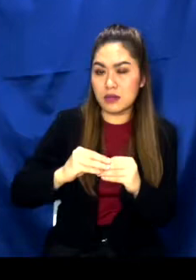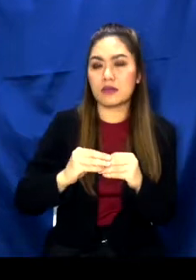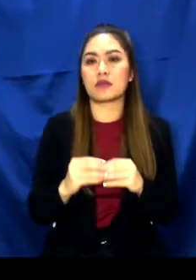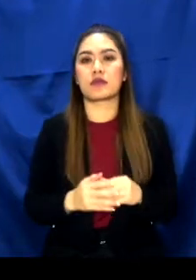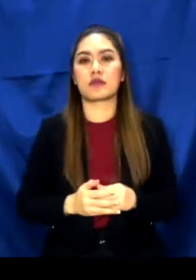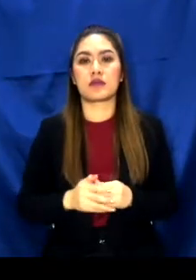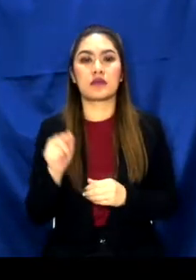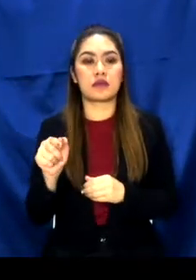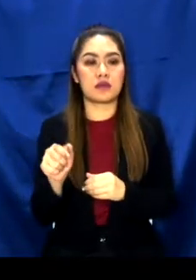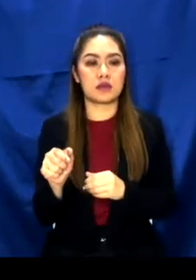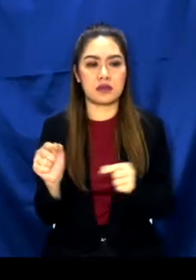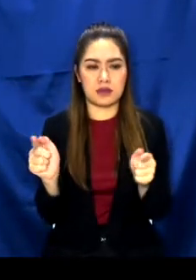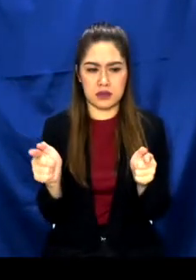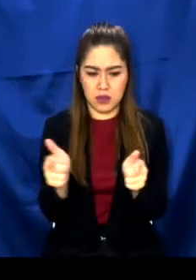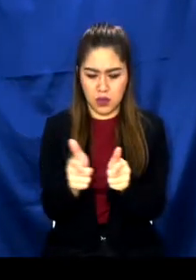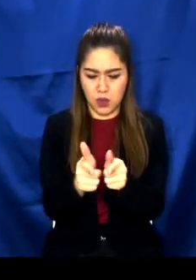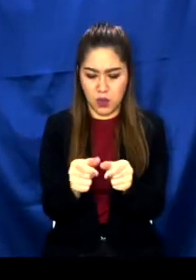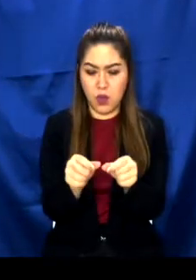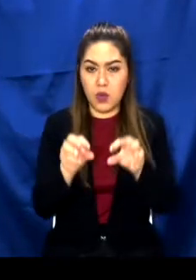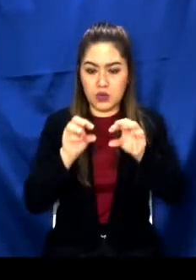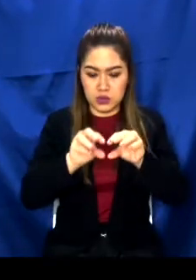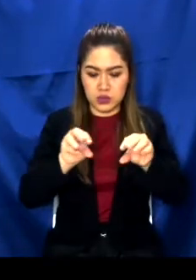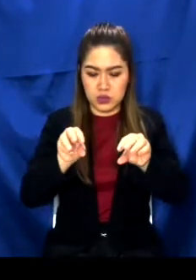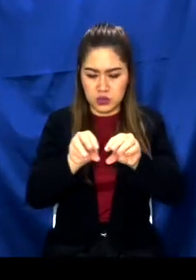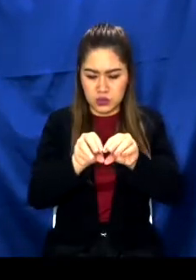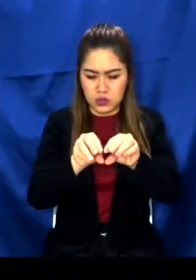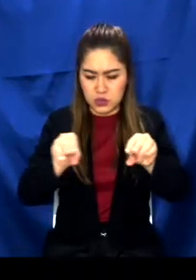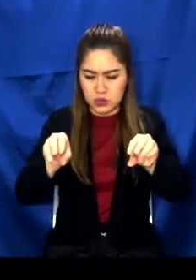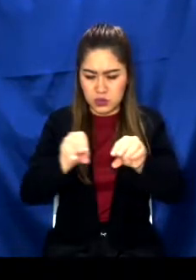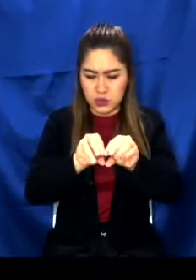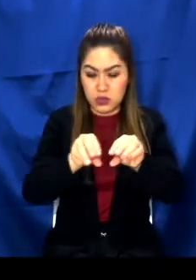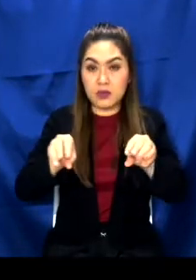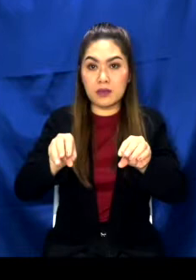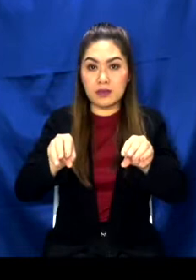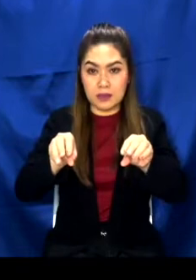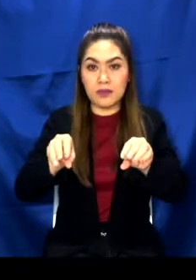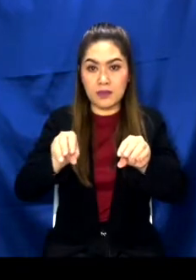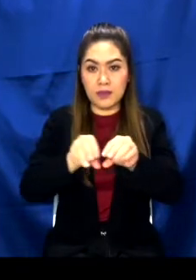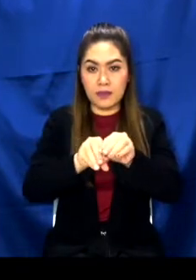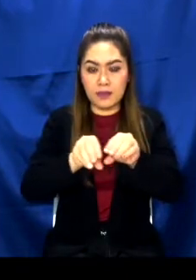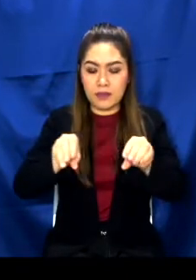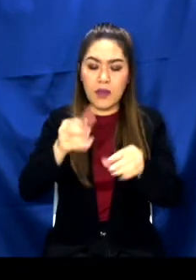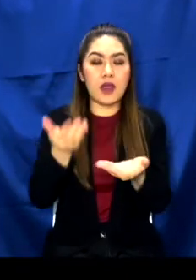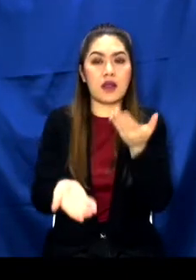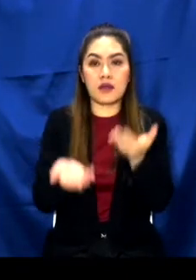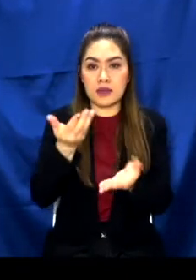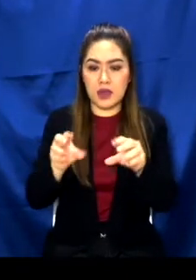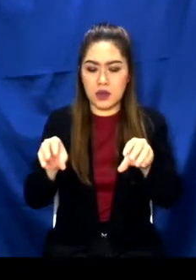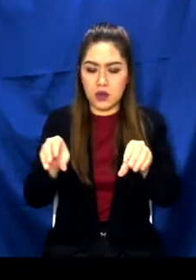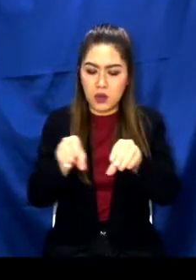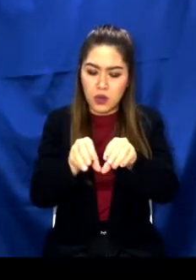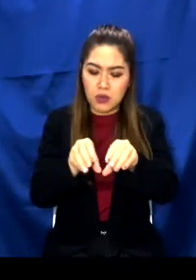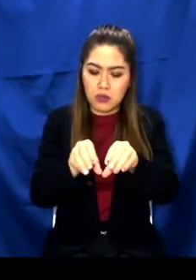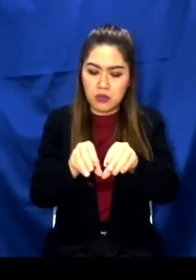อันนี้คือความห่างของตัวจุดไข่ปลาตรงนี้นะคะเนี่ยเราจะเอาห่างแค่ไหนก็ได้หรือว่าเราจะ